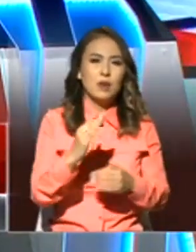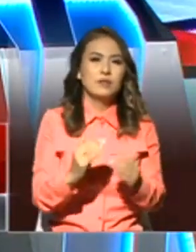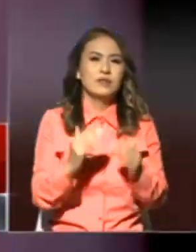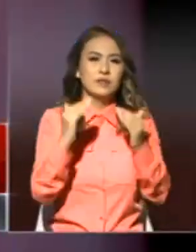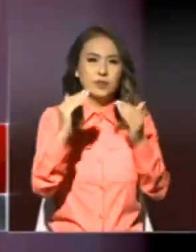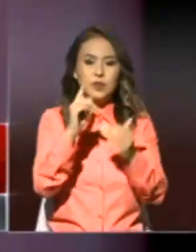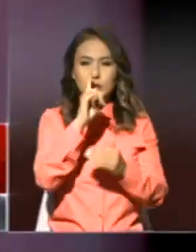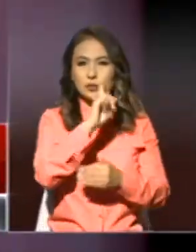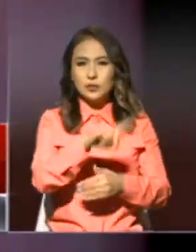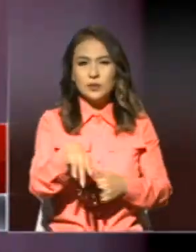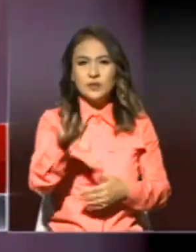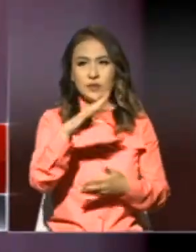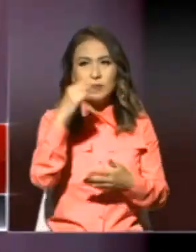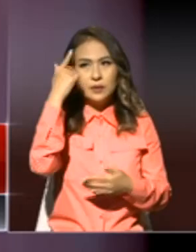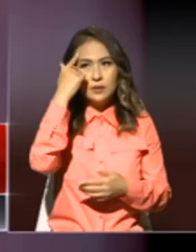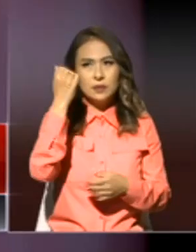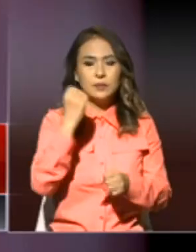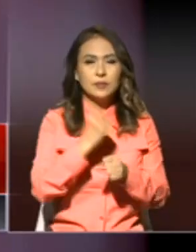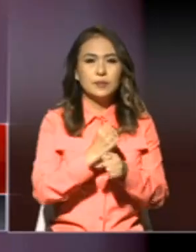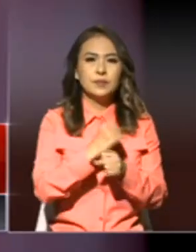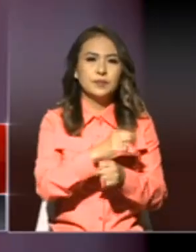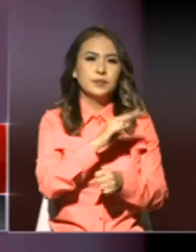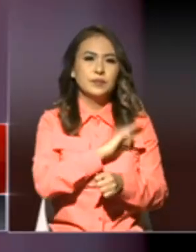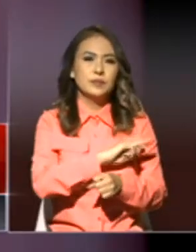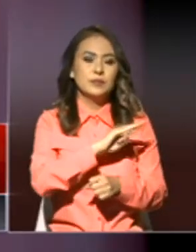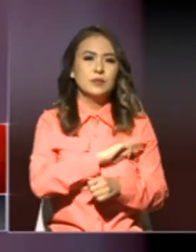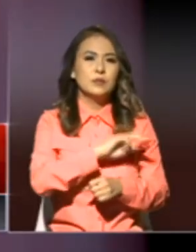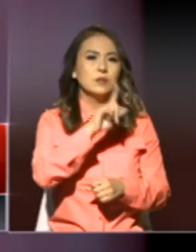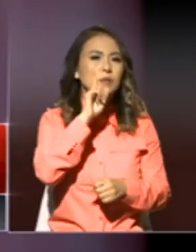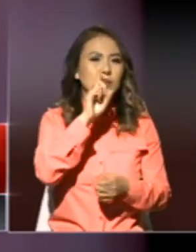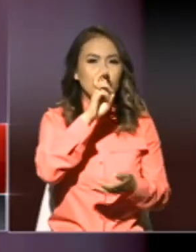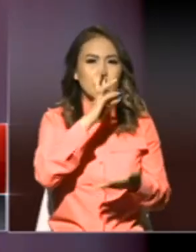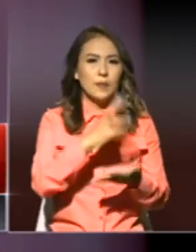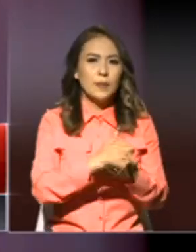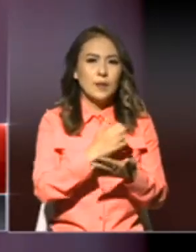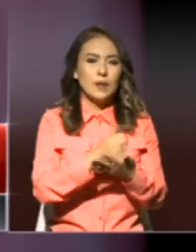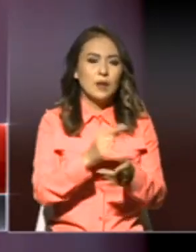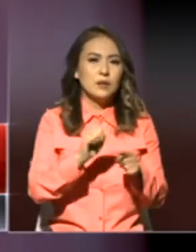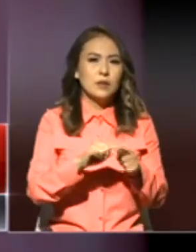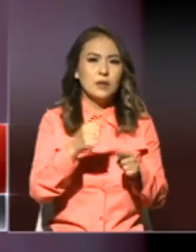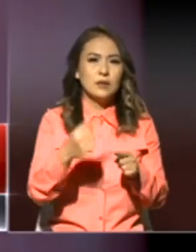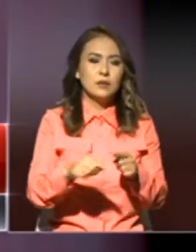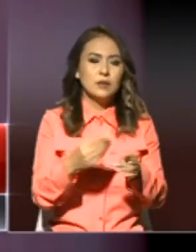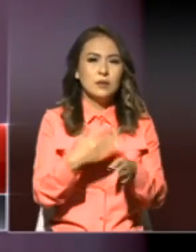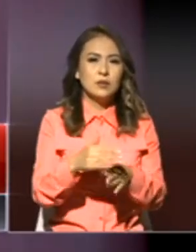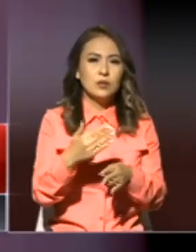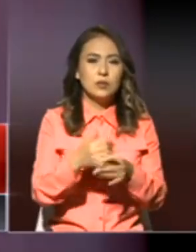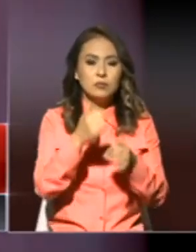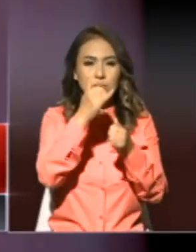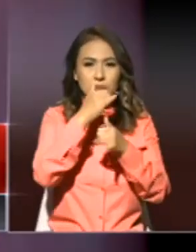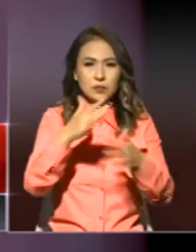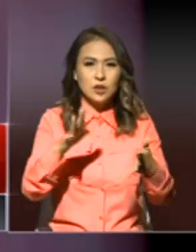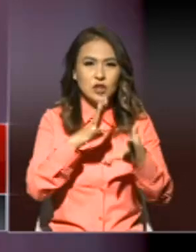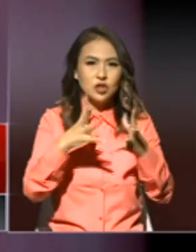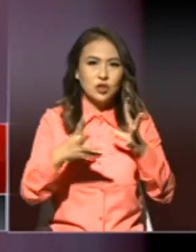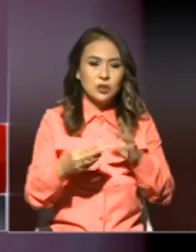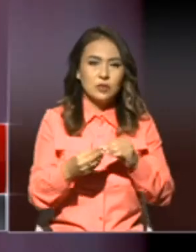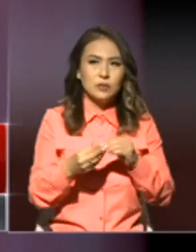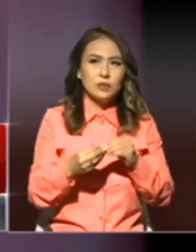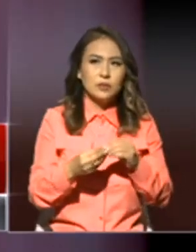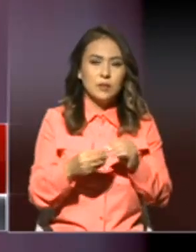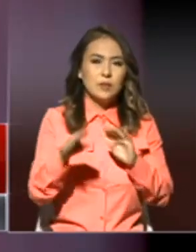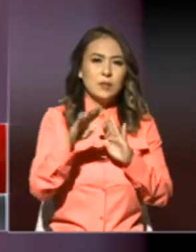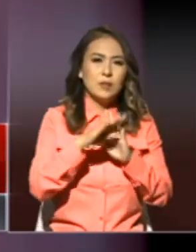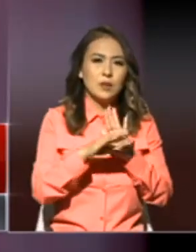5%-ын асса, өзіңіз біліп тұрғандай, ол яғни жұмыс істеп жатқан жастардың табысының сәйкес келмейді, оның несиені төлей алмай қалады. Ал жалпы осы сіз айтып тұрсыз ғой,